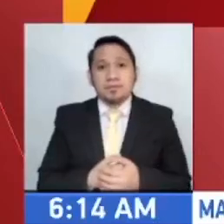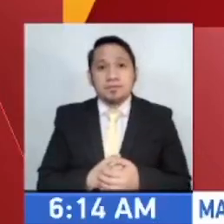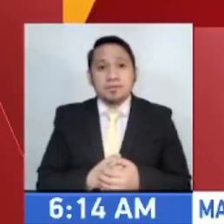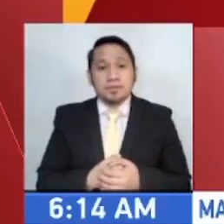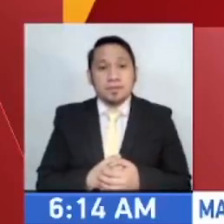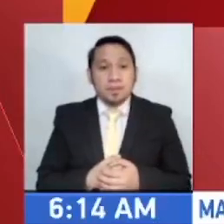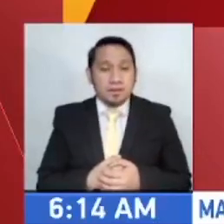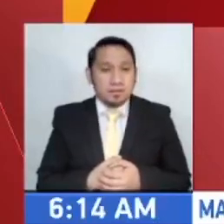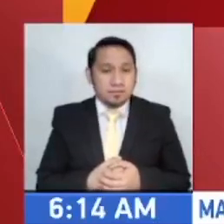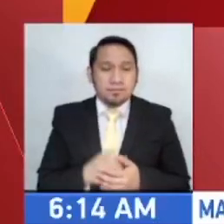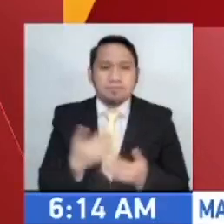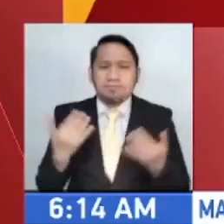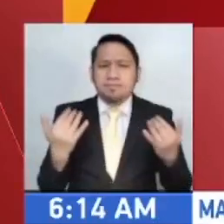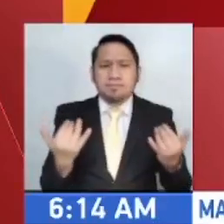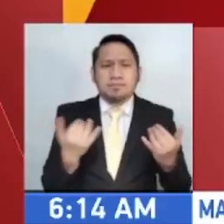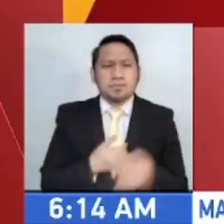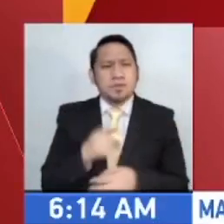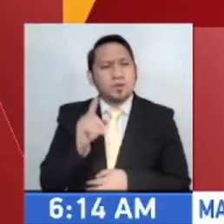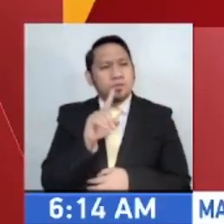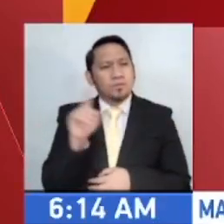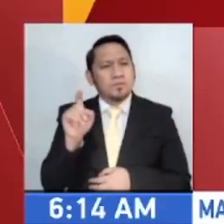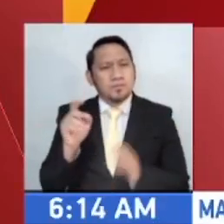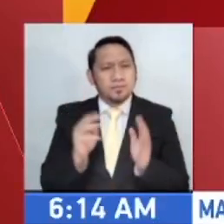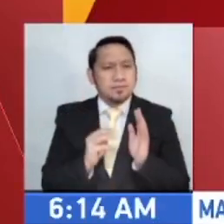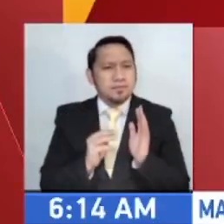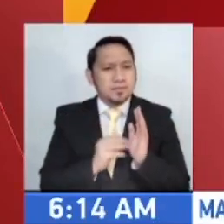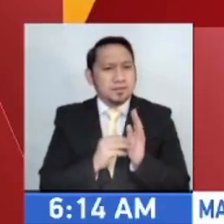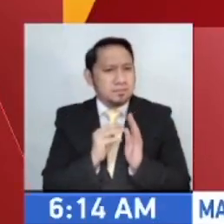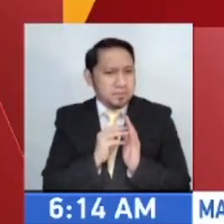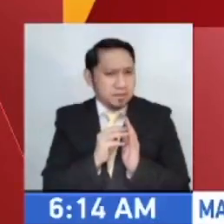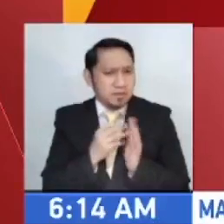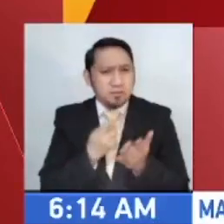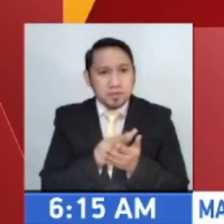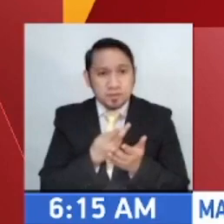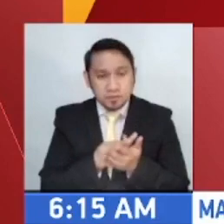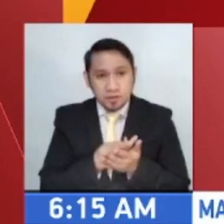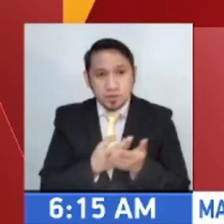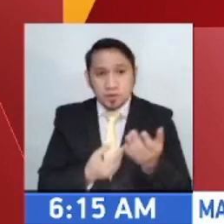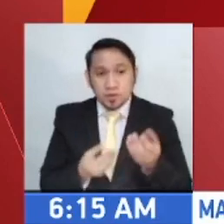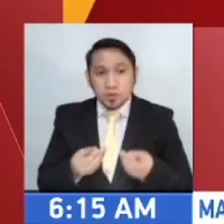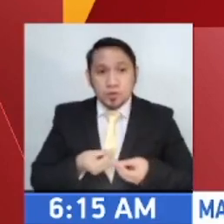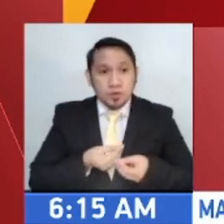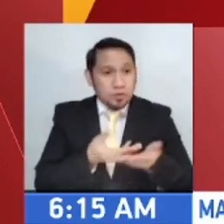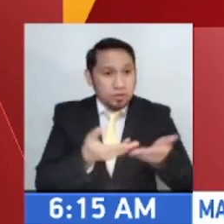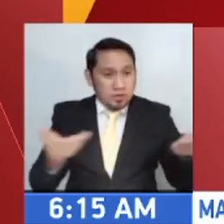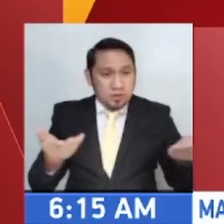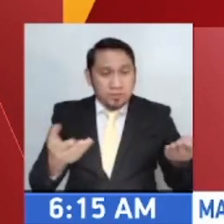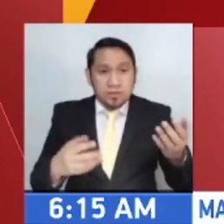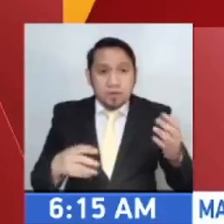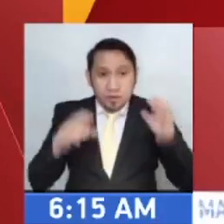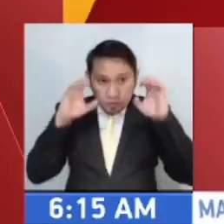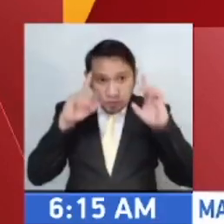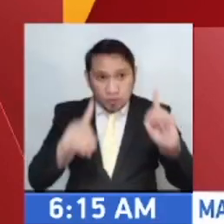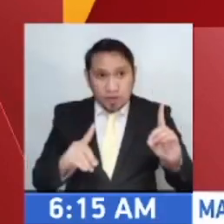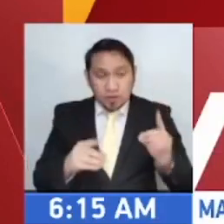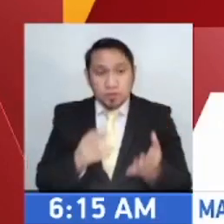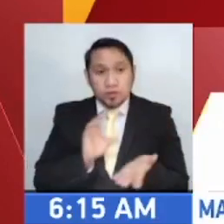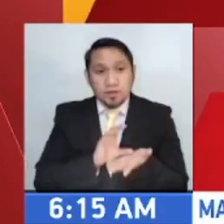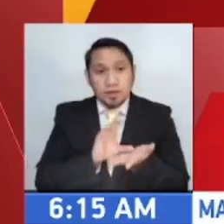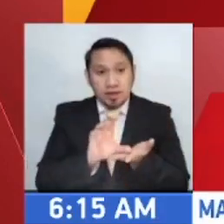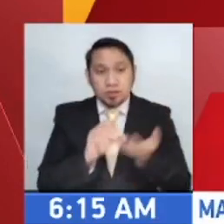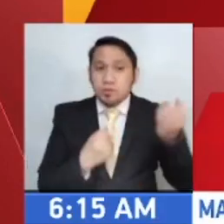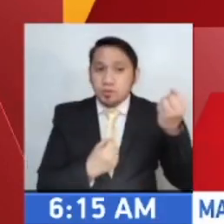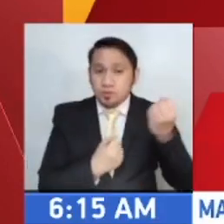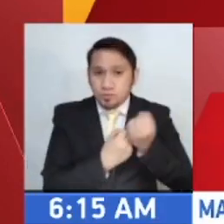Aabot na raw sa mahigit 100 milyong piso ang naipamahaging educational cash aid ng Department of Social Welfare and Development. Sa datos